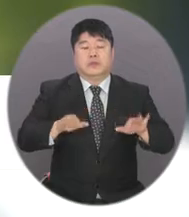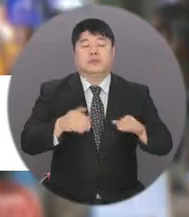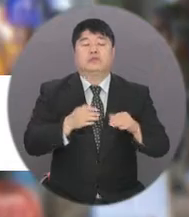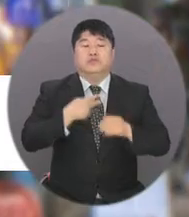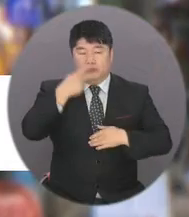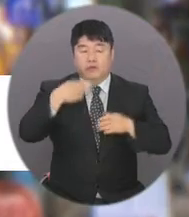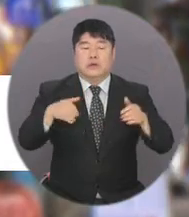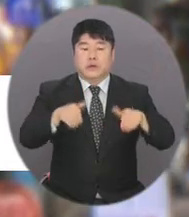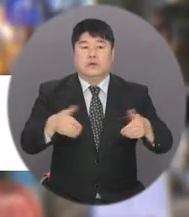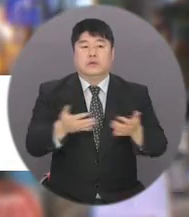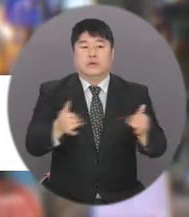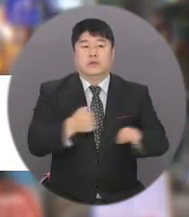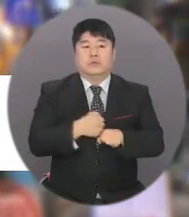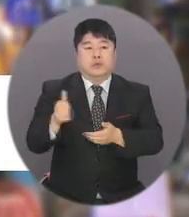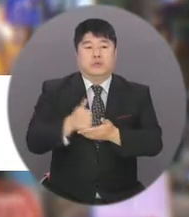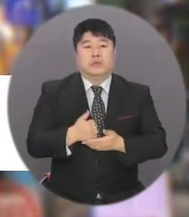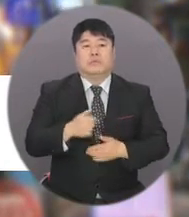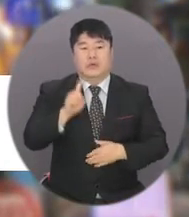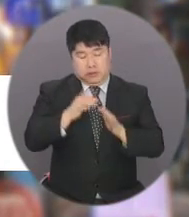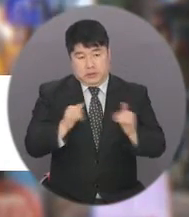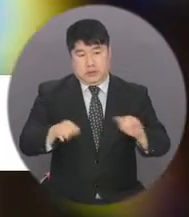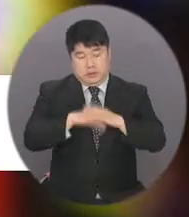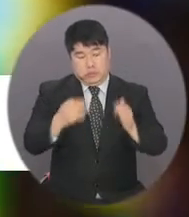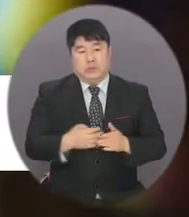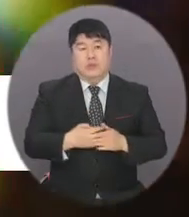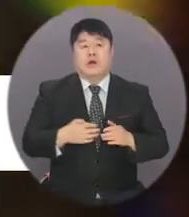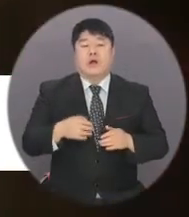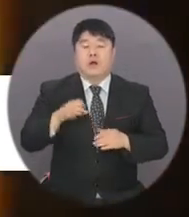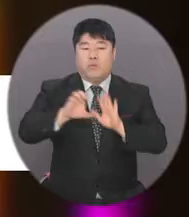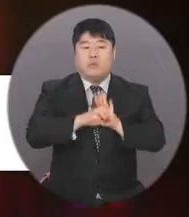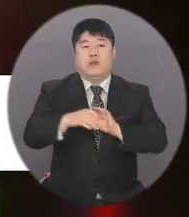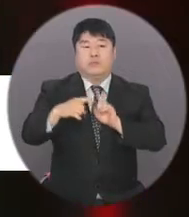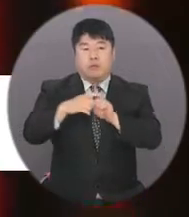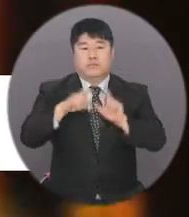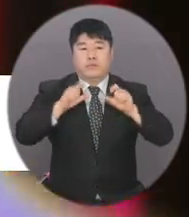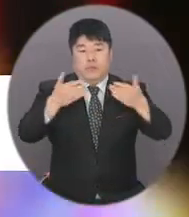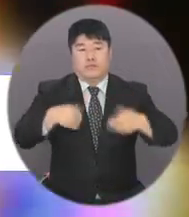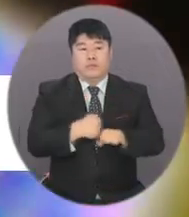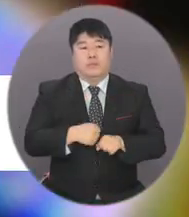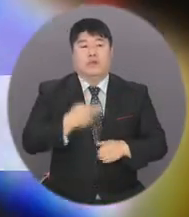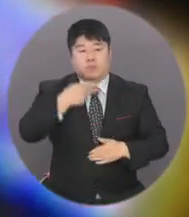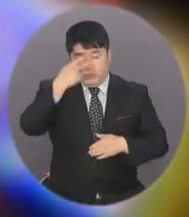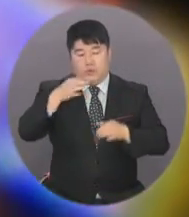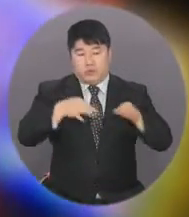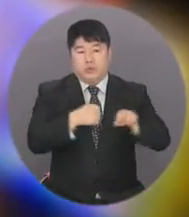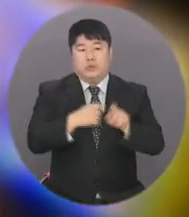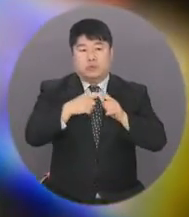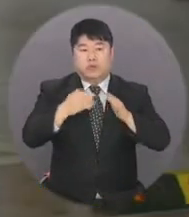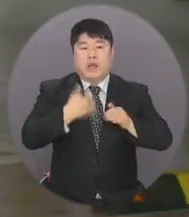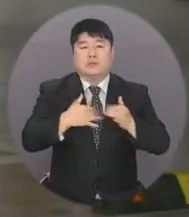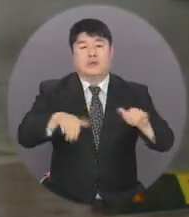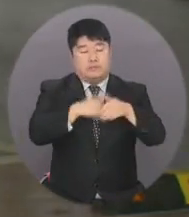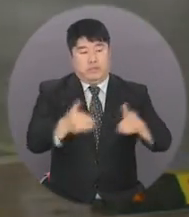6명과 손님 1명 등 모두 12명이 코로나19 양성 판정을 받았습니다. 유흥업소와 교회, 지인 모임 등을